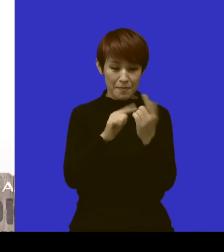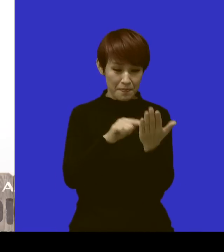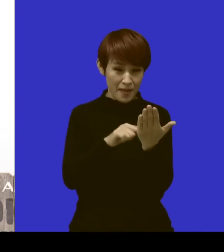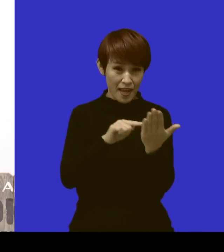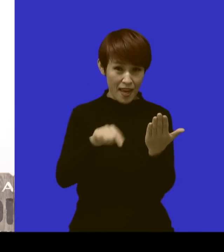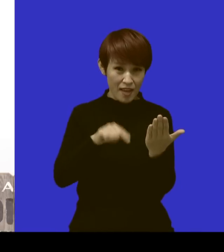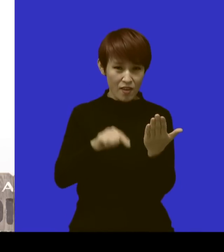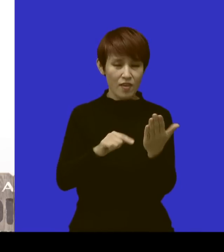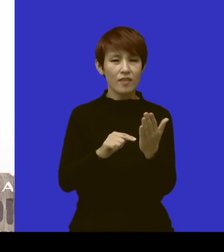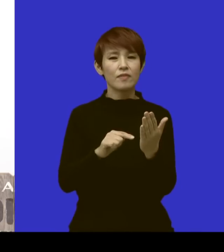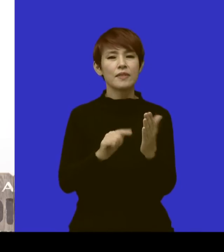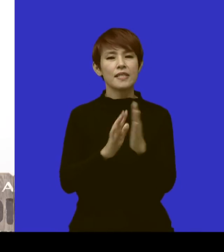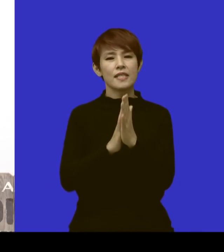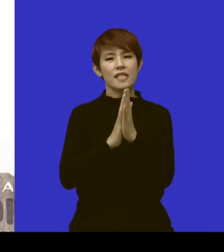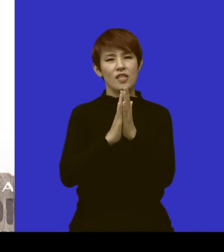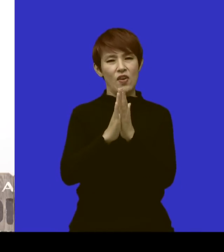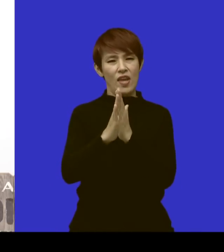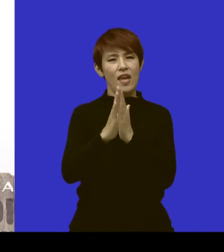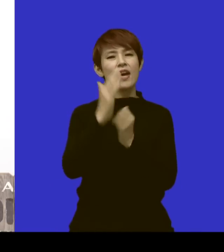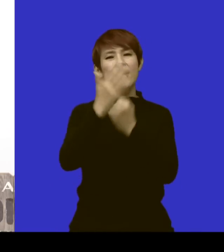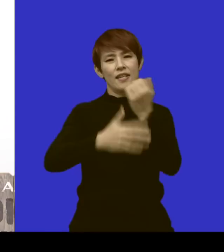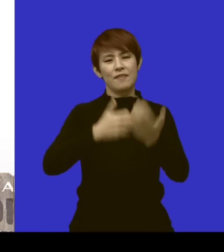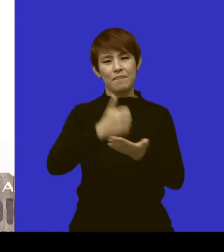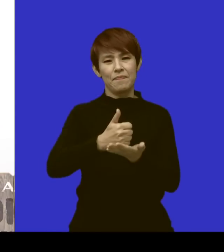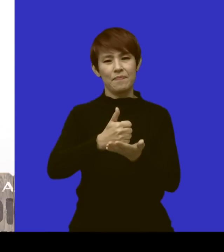저는 질서의